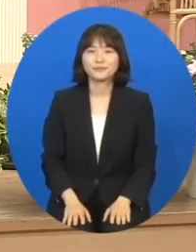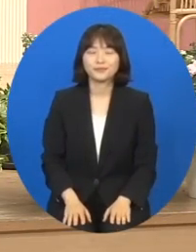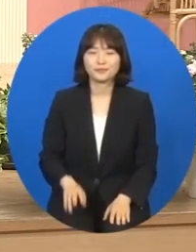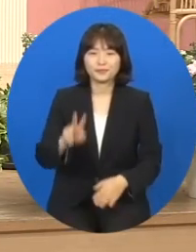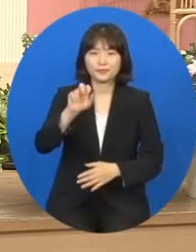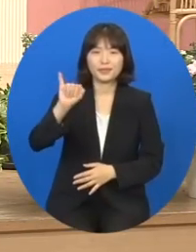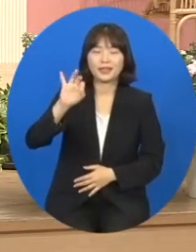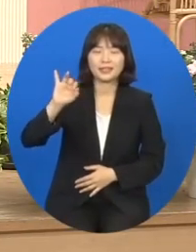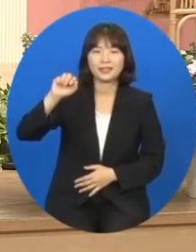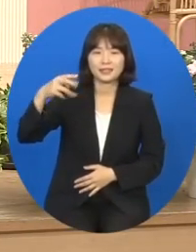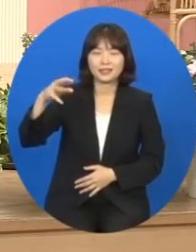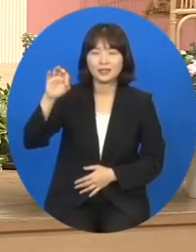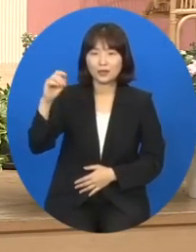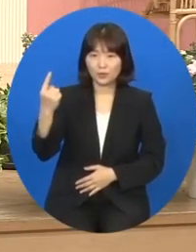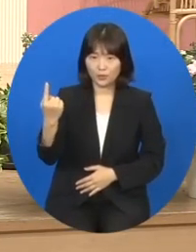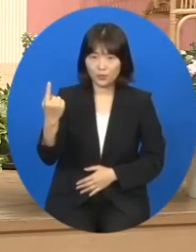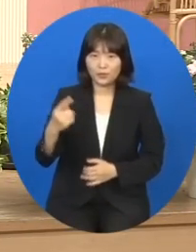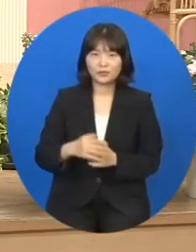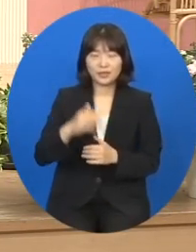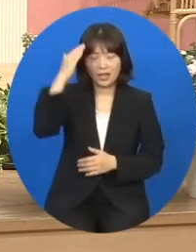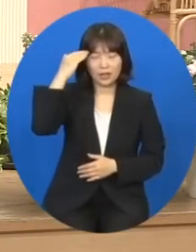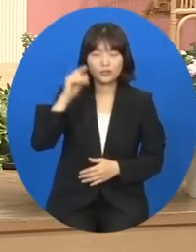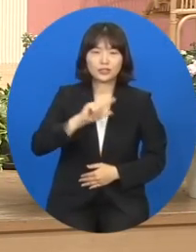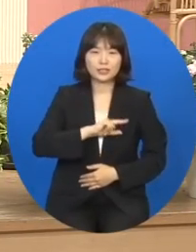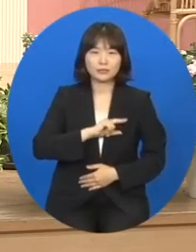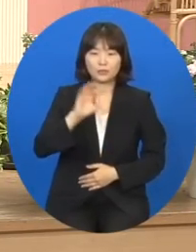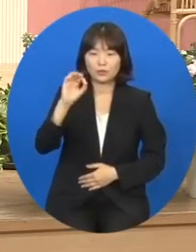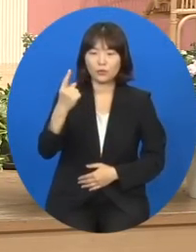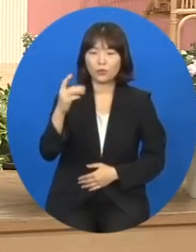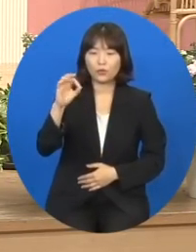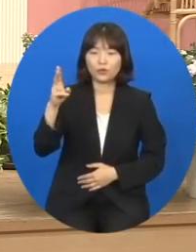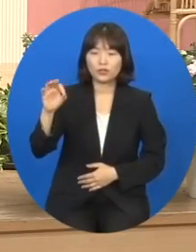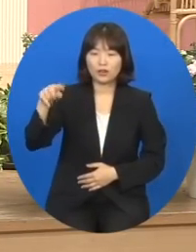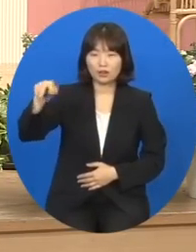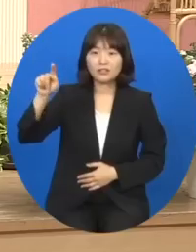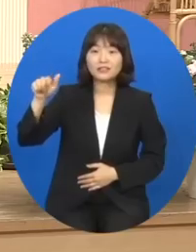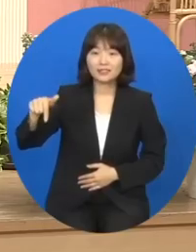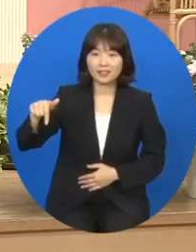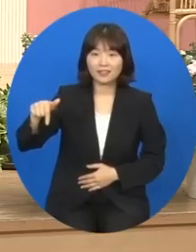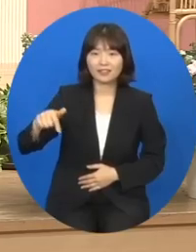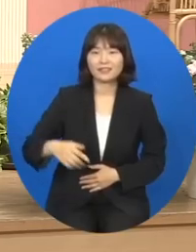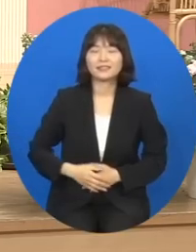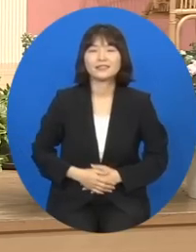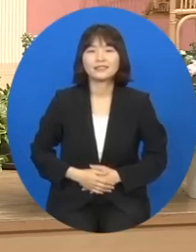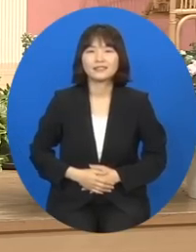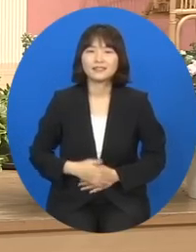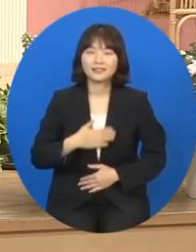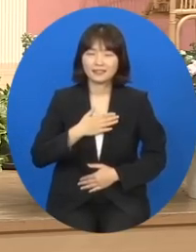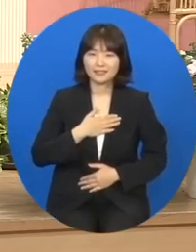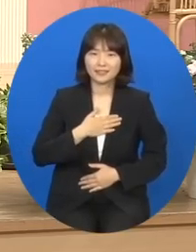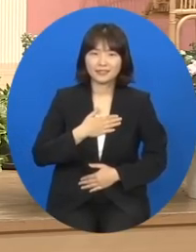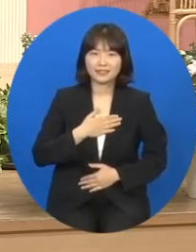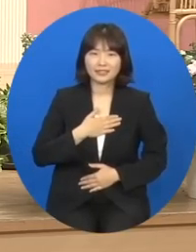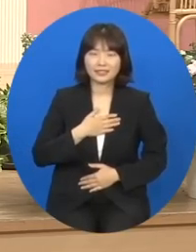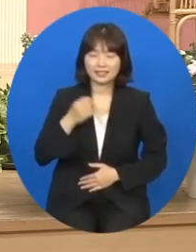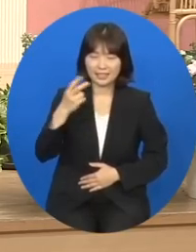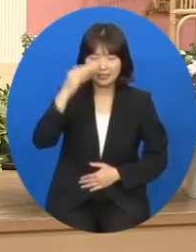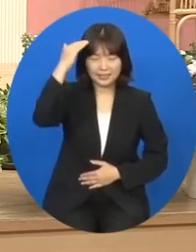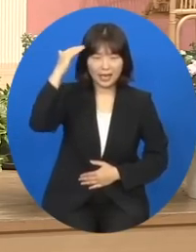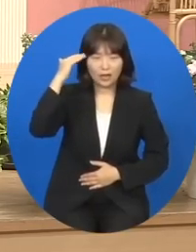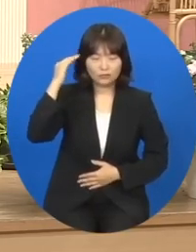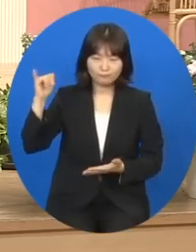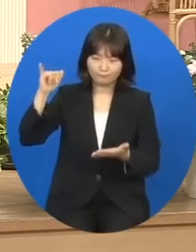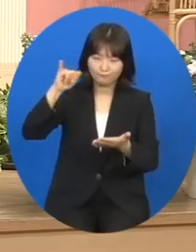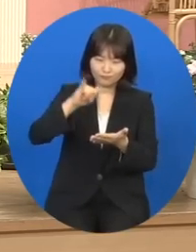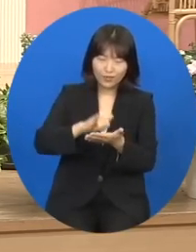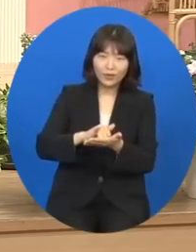입니다 한국 이름은 오영석 입니다 제가 이렇게 다시 한국에 올 수